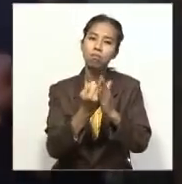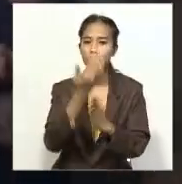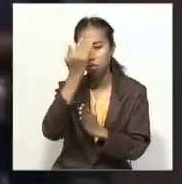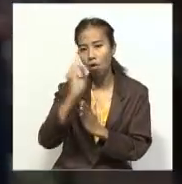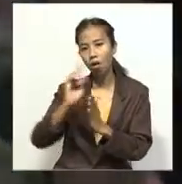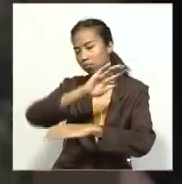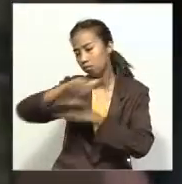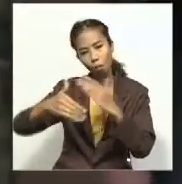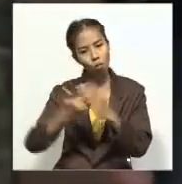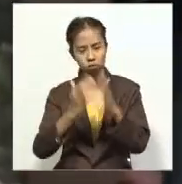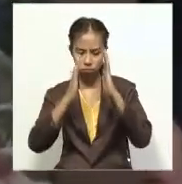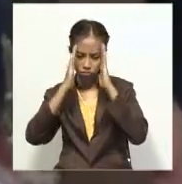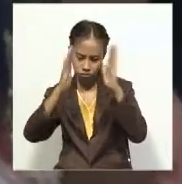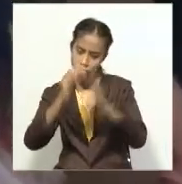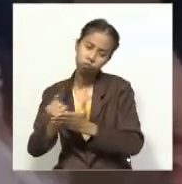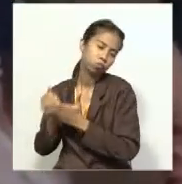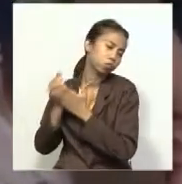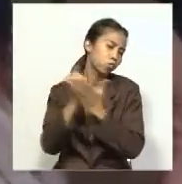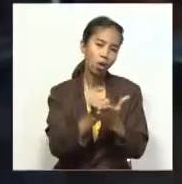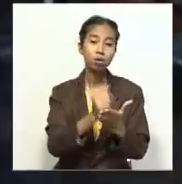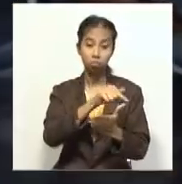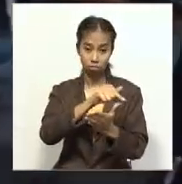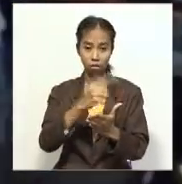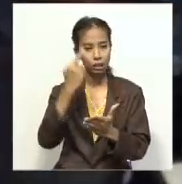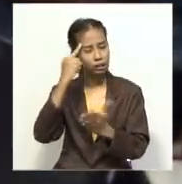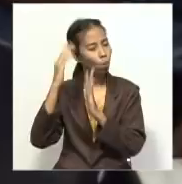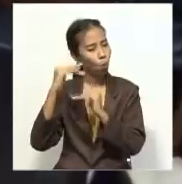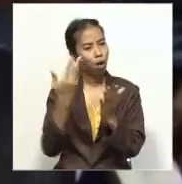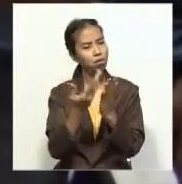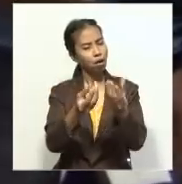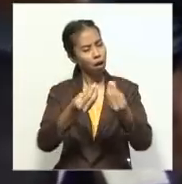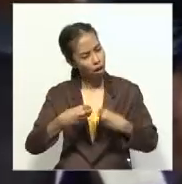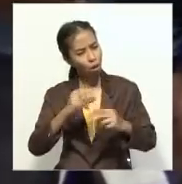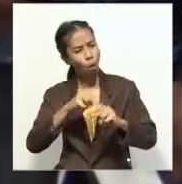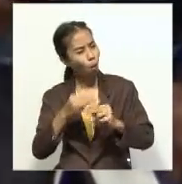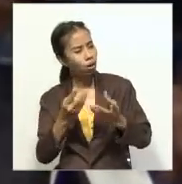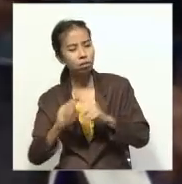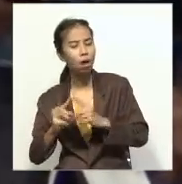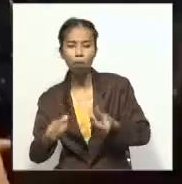ะทุกคนตั้งใจที่จะช่วยน้องๆให้ปลอดภัยโดยไม่หวังสิ่งตอบแทนค่ะ